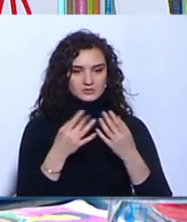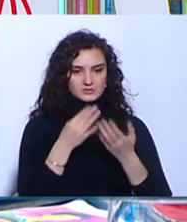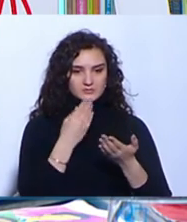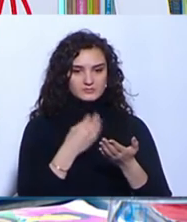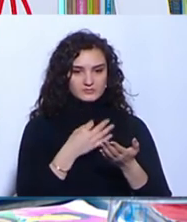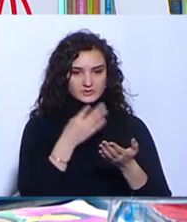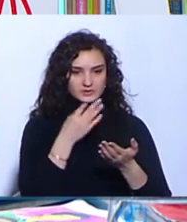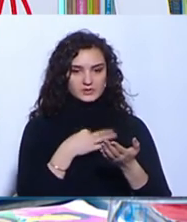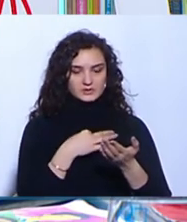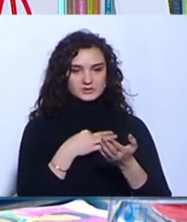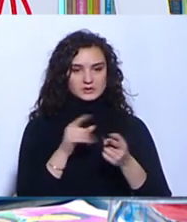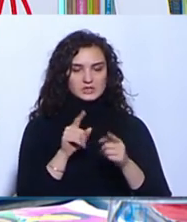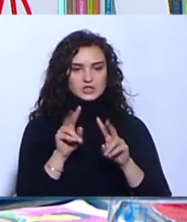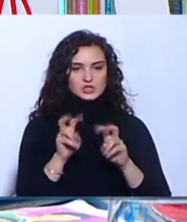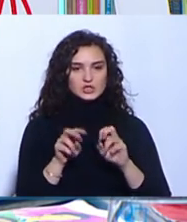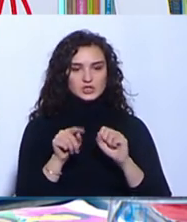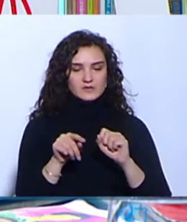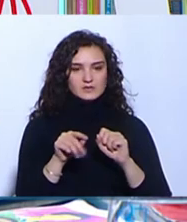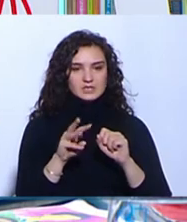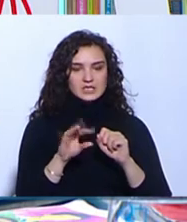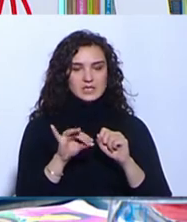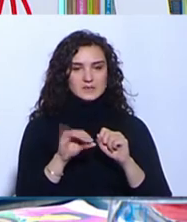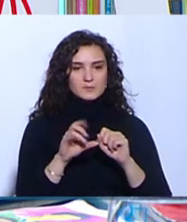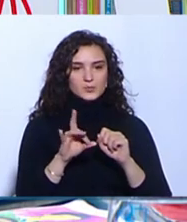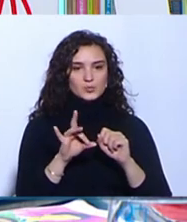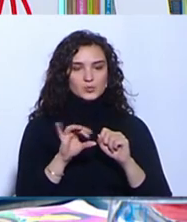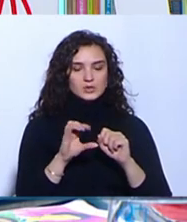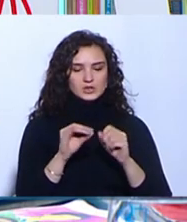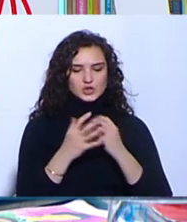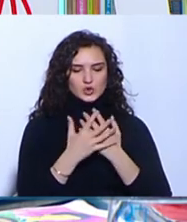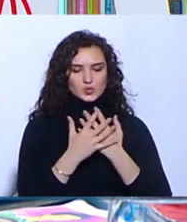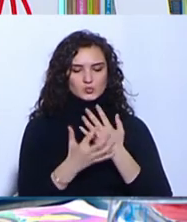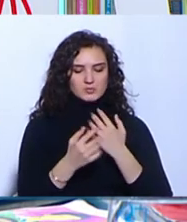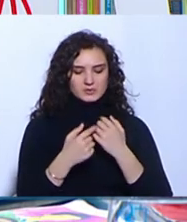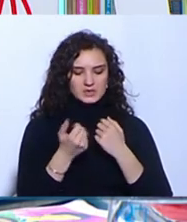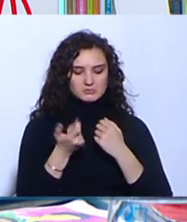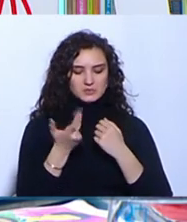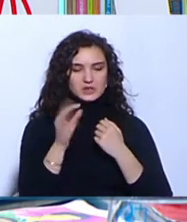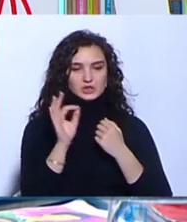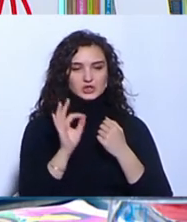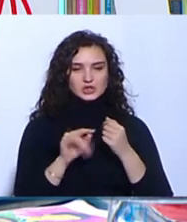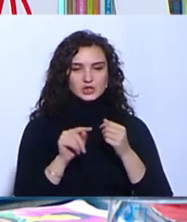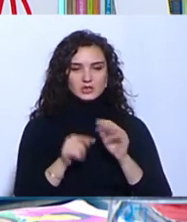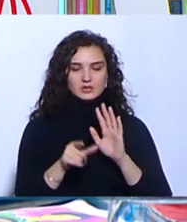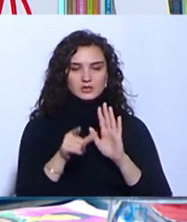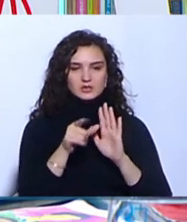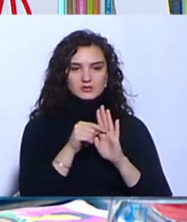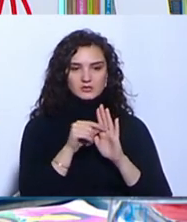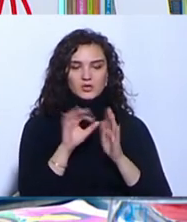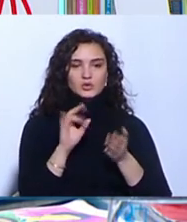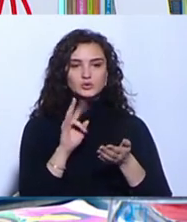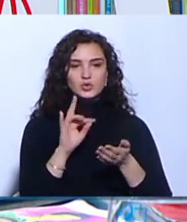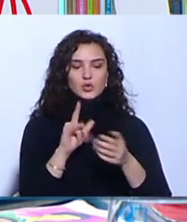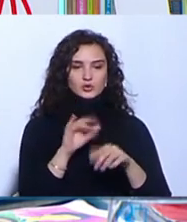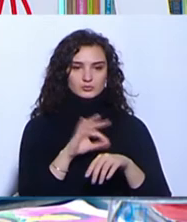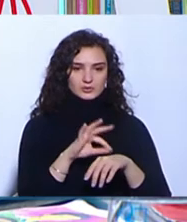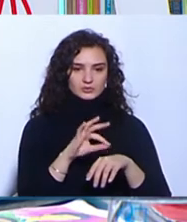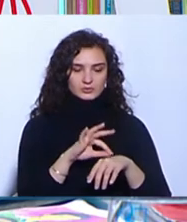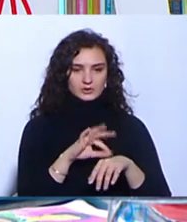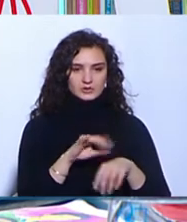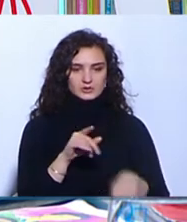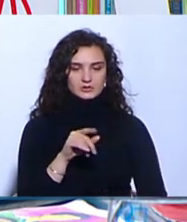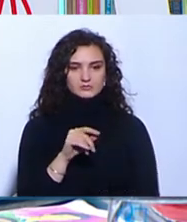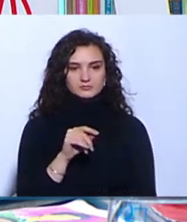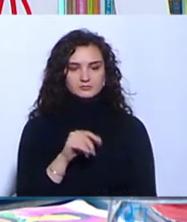განგვიმარტოთ, რას ნიშნავს ლიმფური შეშუპება და რამდენად ხშირად არის ეს მიბმული ონკოლოგიურ პათოლოგიასთან?